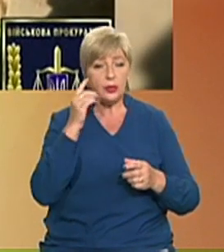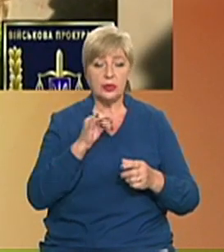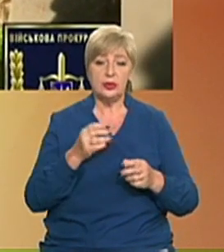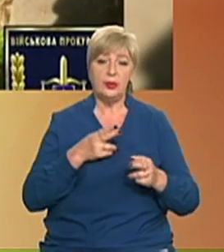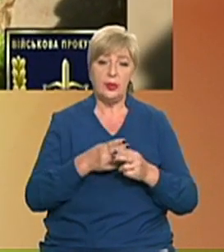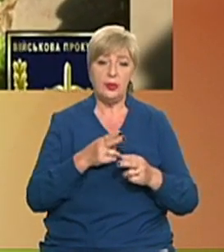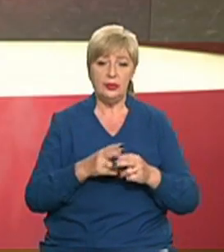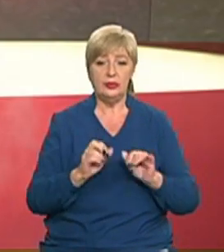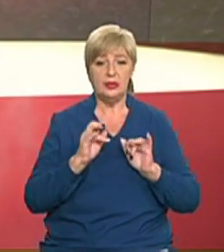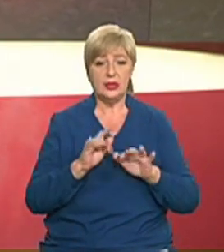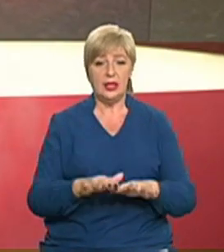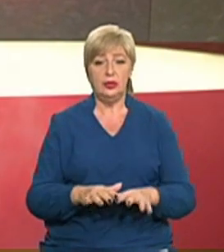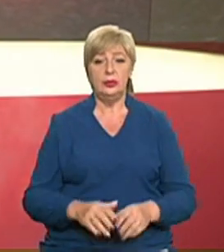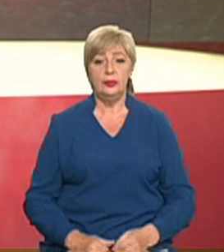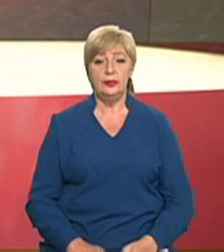заходу.